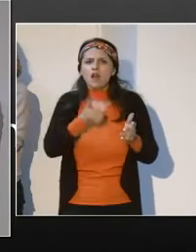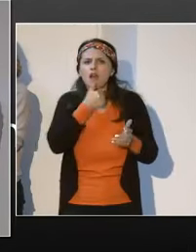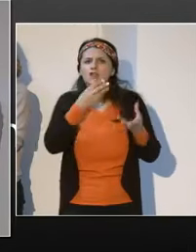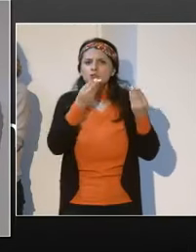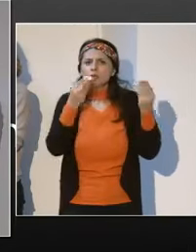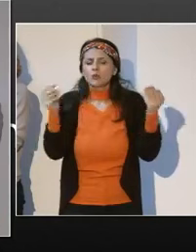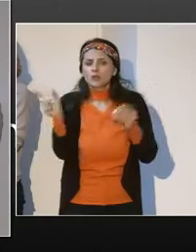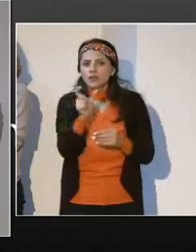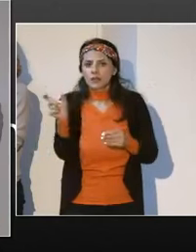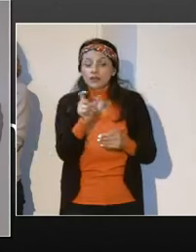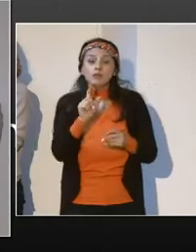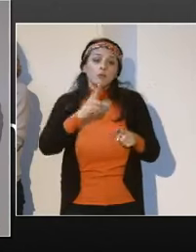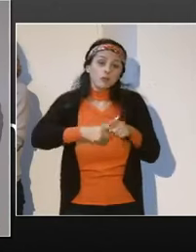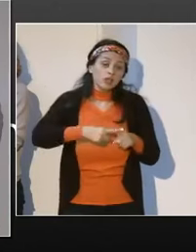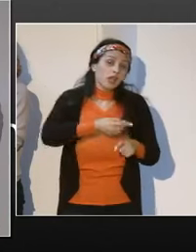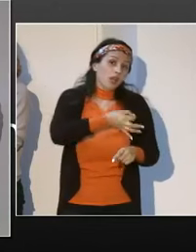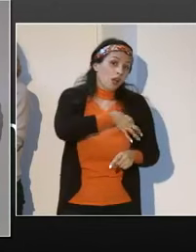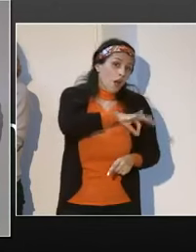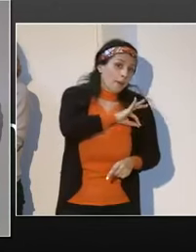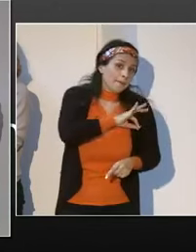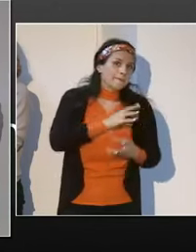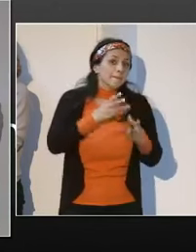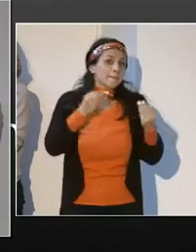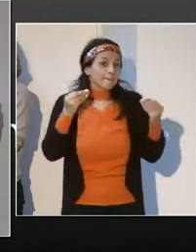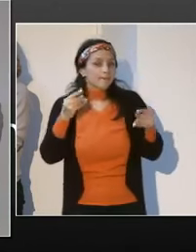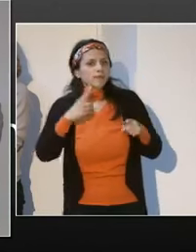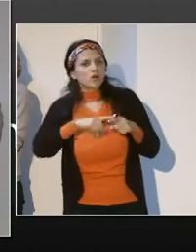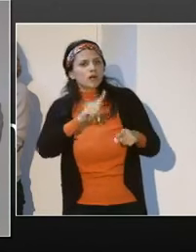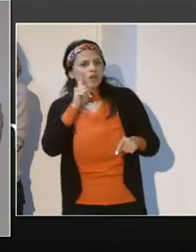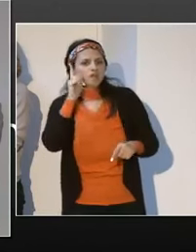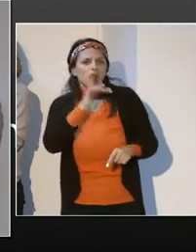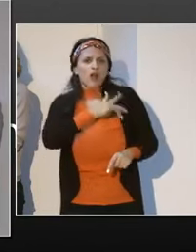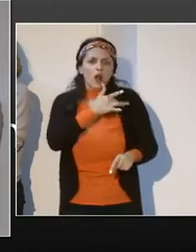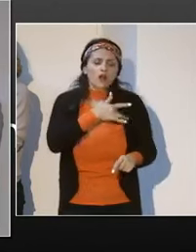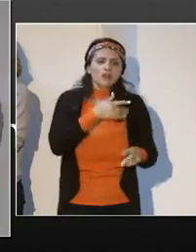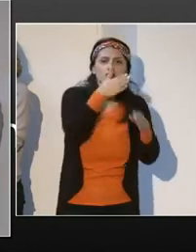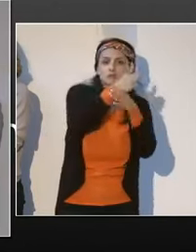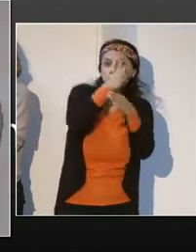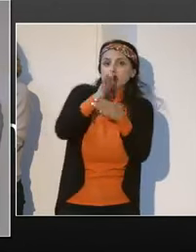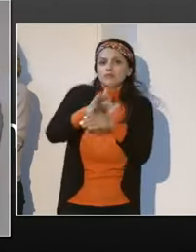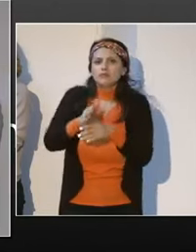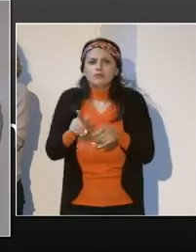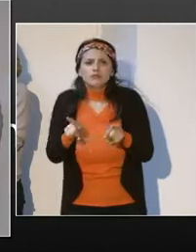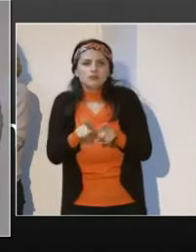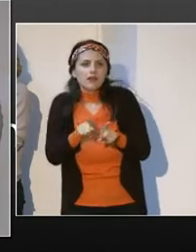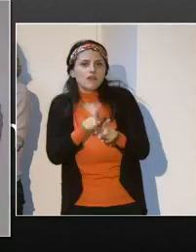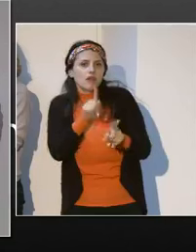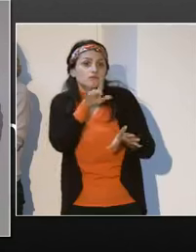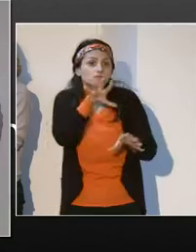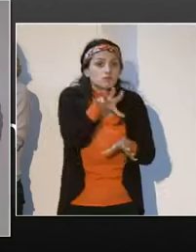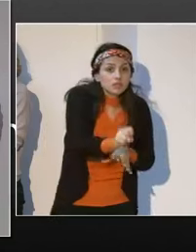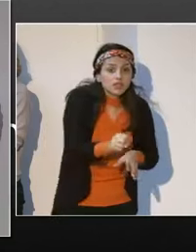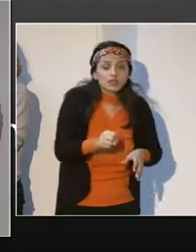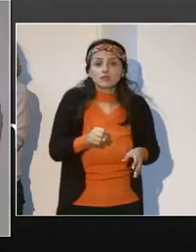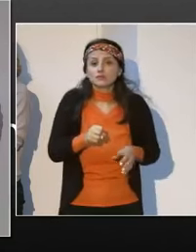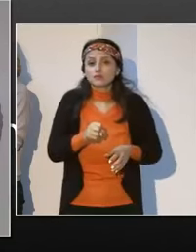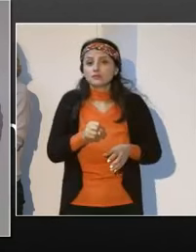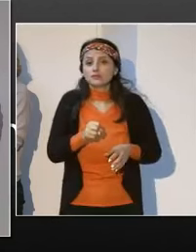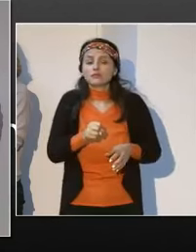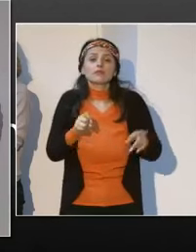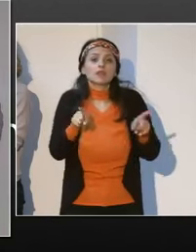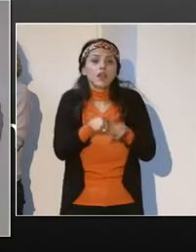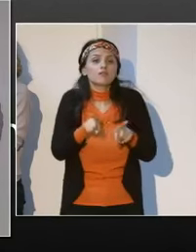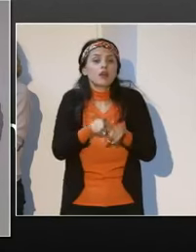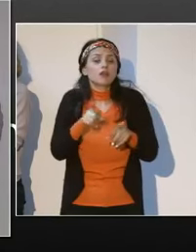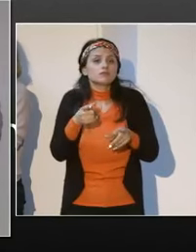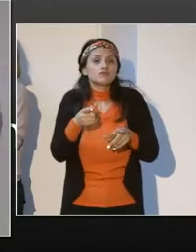q&a control mai mari de inspectie sau chiar sesizarea unor rar sesizarea unor sesizarea organelor